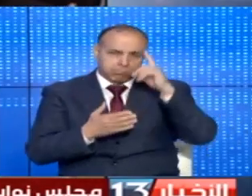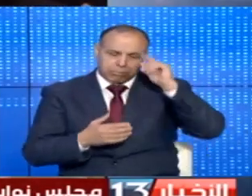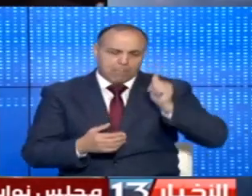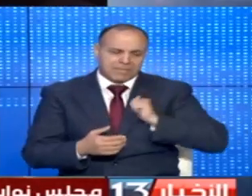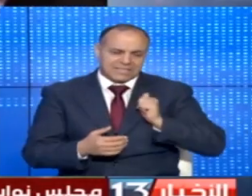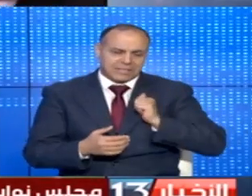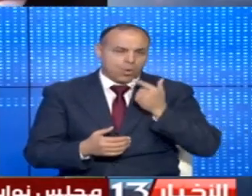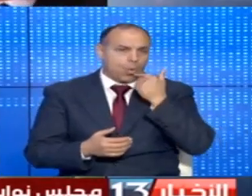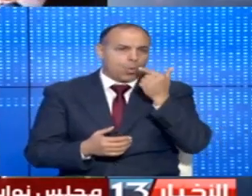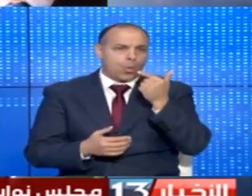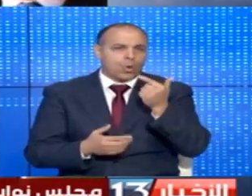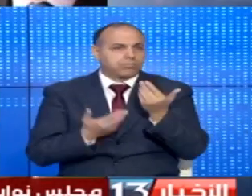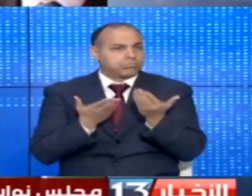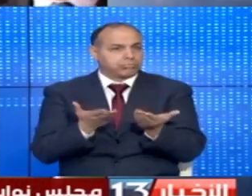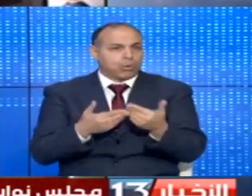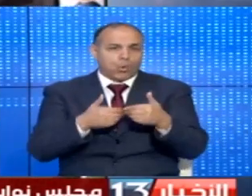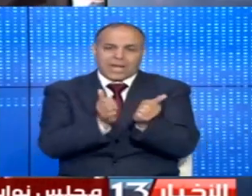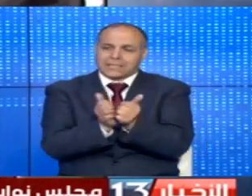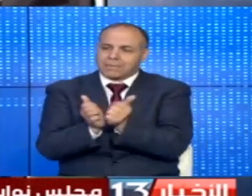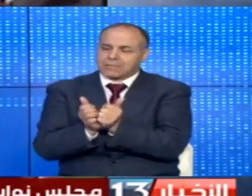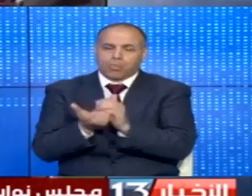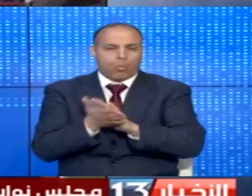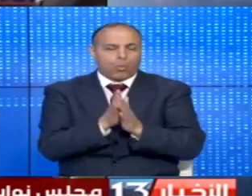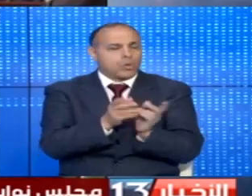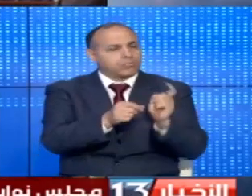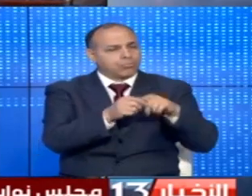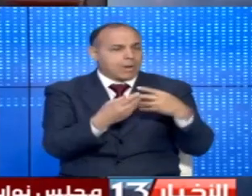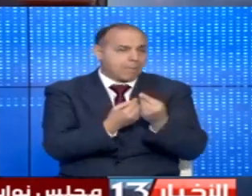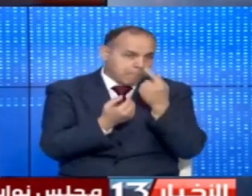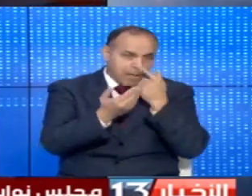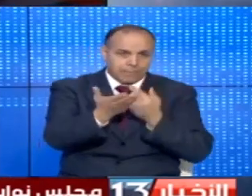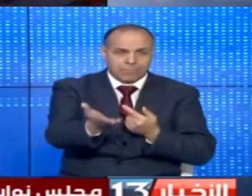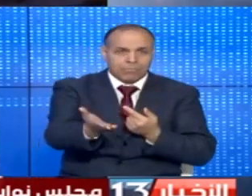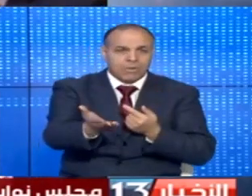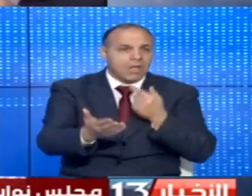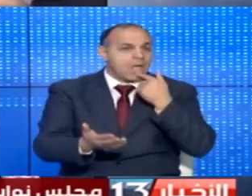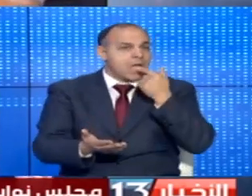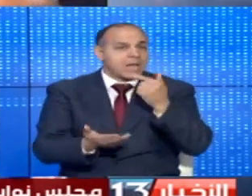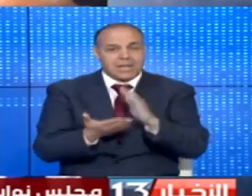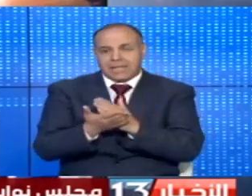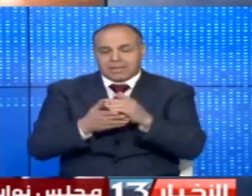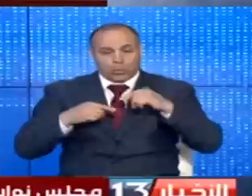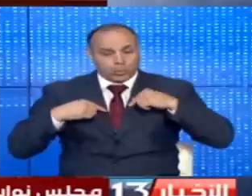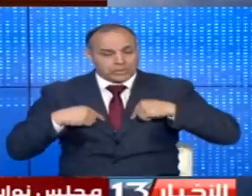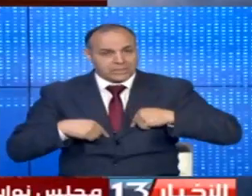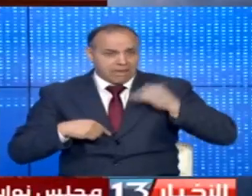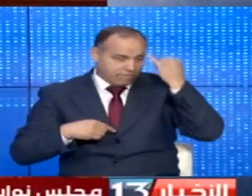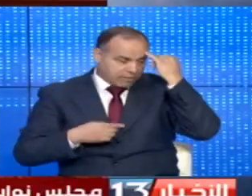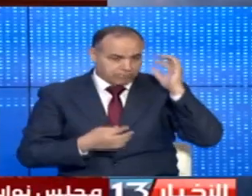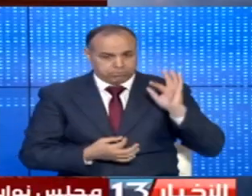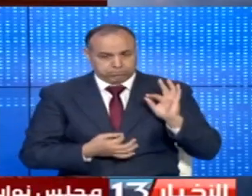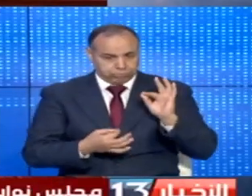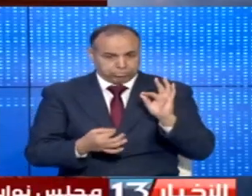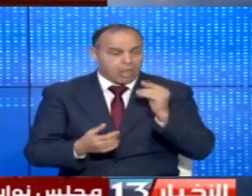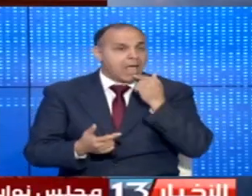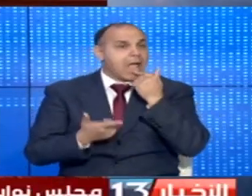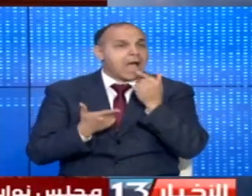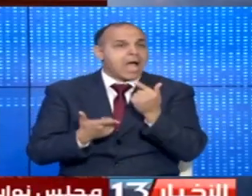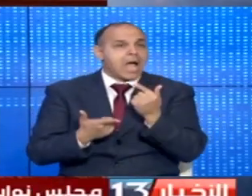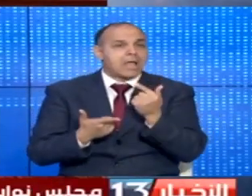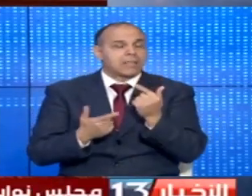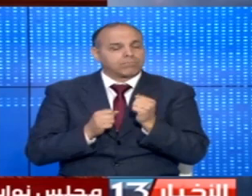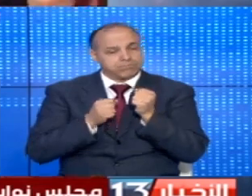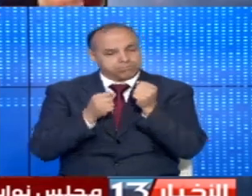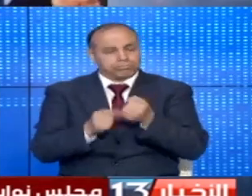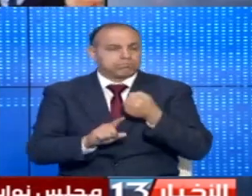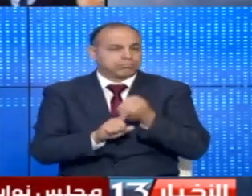منفتحه على كل الاحزاب ومنظمات المجتمع المدني وان التشكيل الحكوميه المقترحه ملتزمه ببذل الجهد